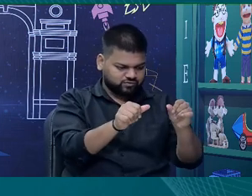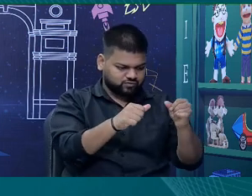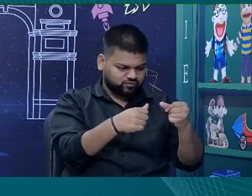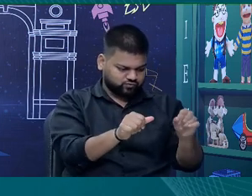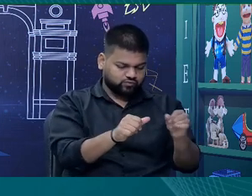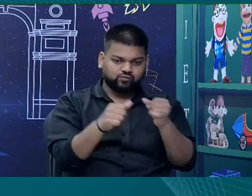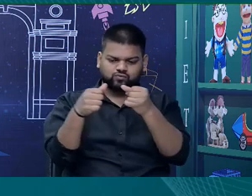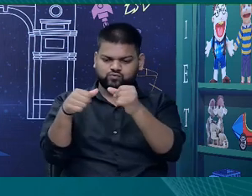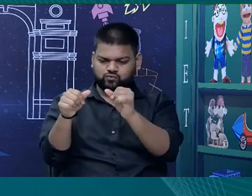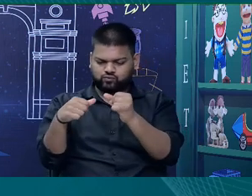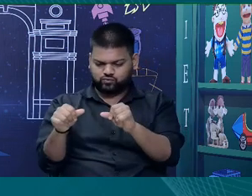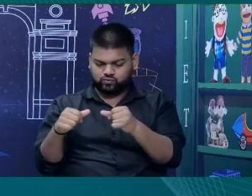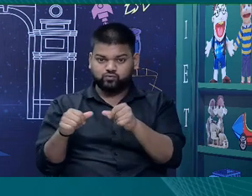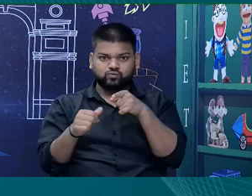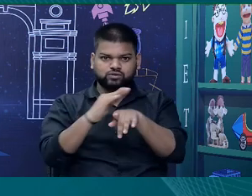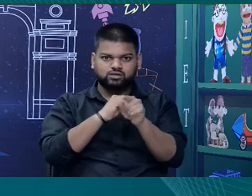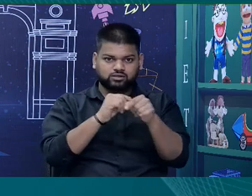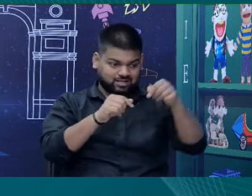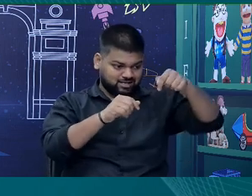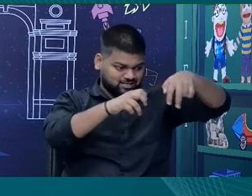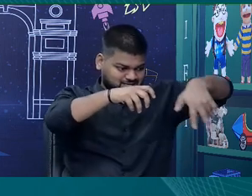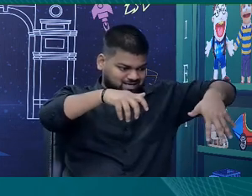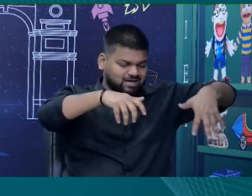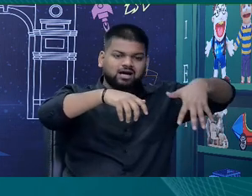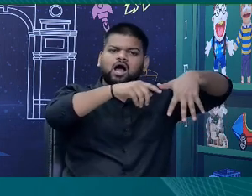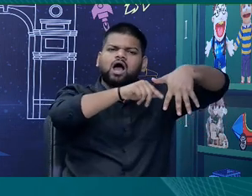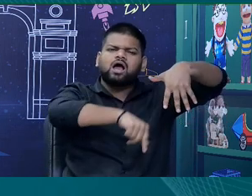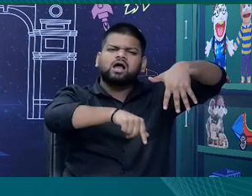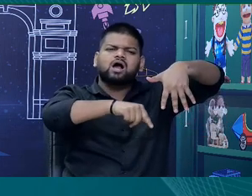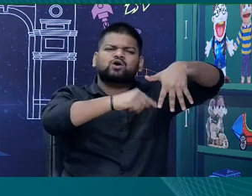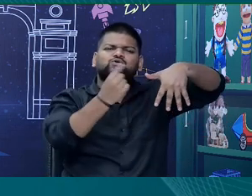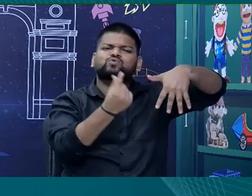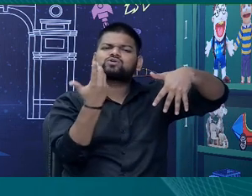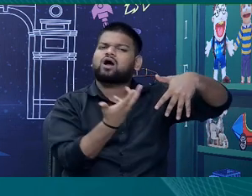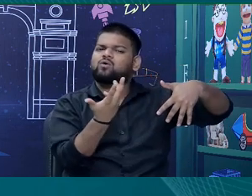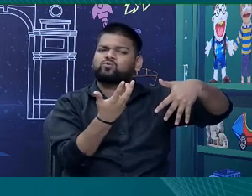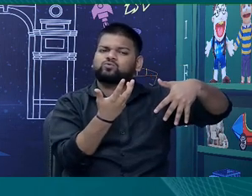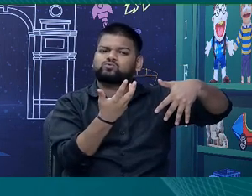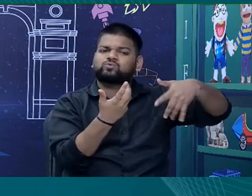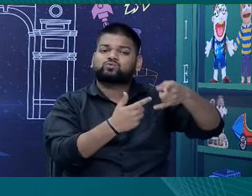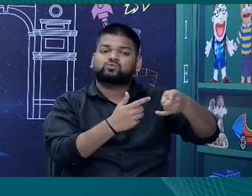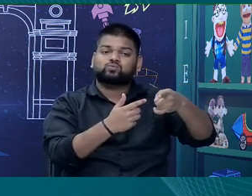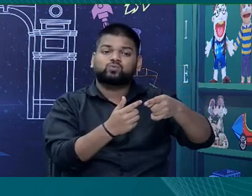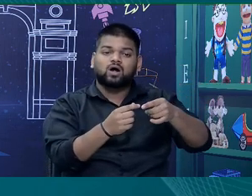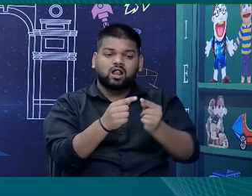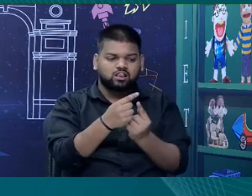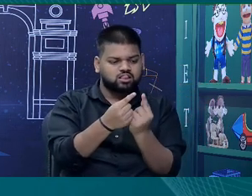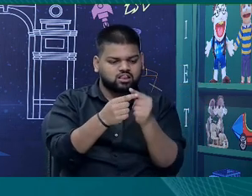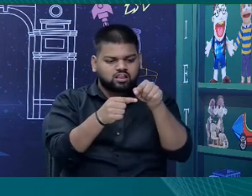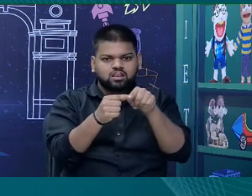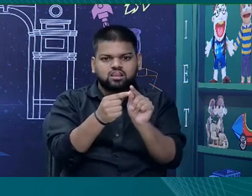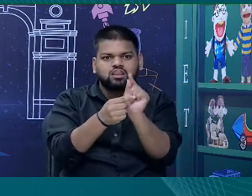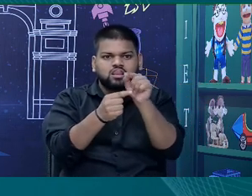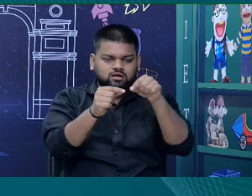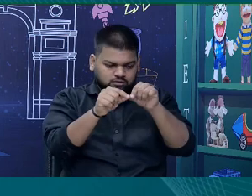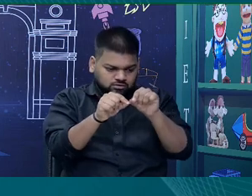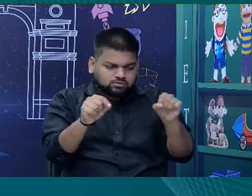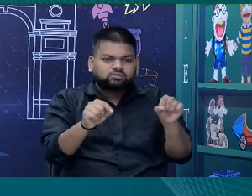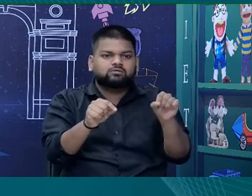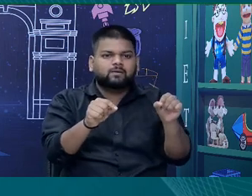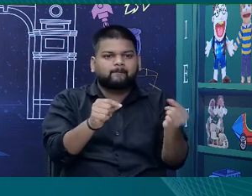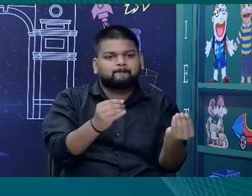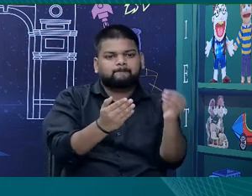किया है साथ ही साथ हमने सभी वैरियेबल्स का जो फैक्टर्स निकाल के आए हैं उनकी ब्रेल मार्किंग भी दी है साथ ही साथ एक की भी दिया गया है